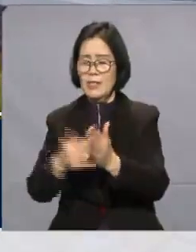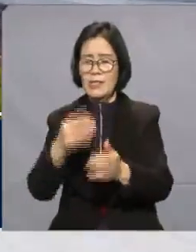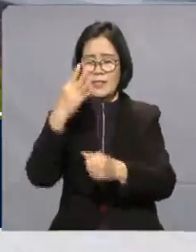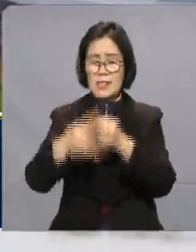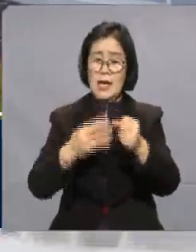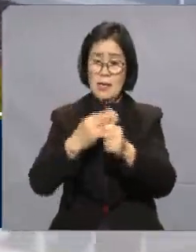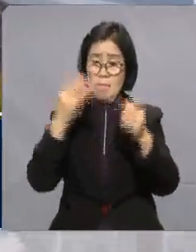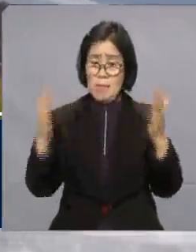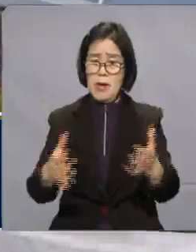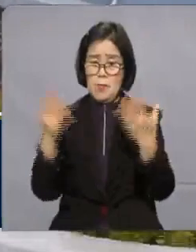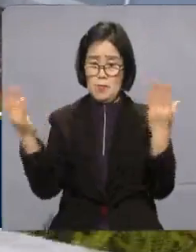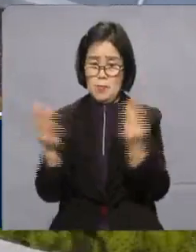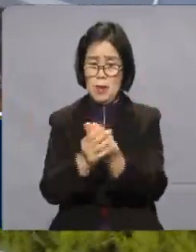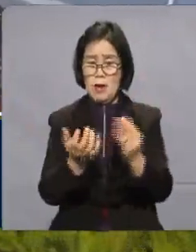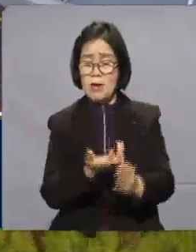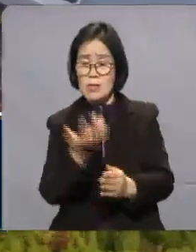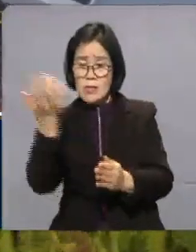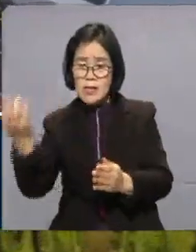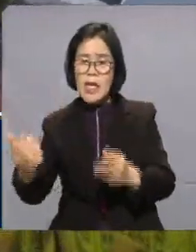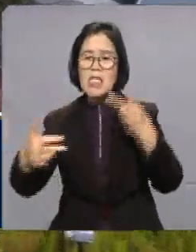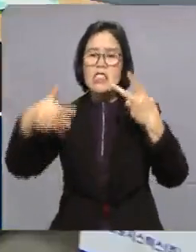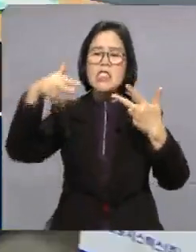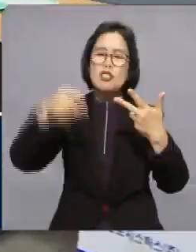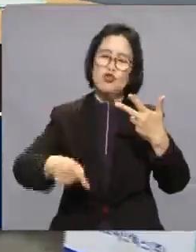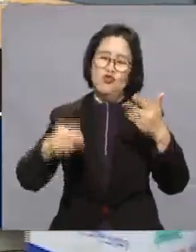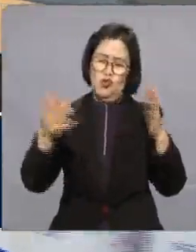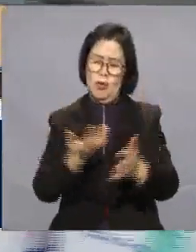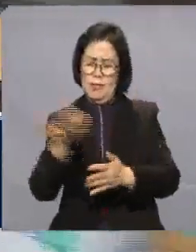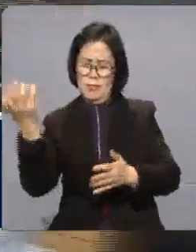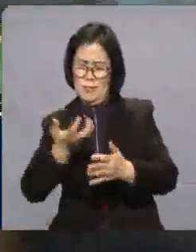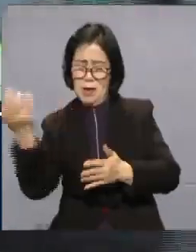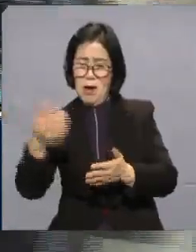만에 완공된 청사로 이사하는데 7주가 걸렸고